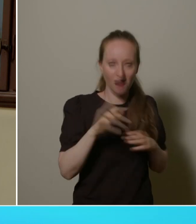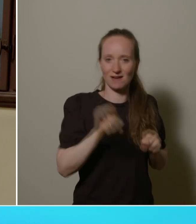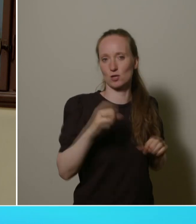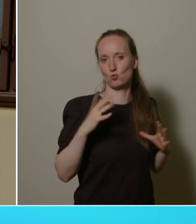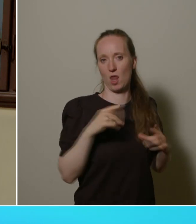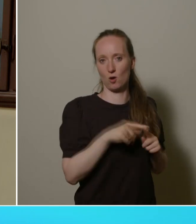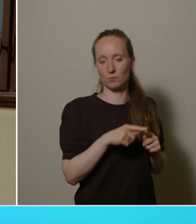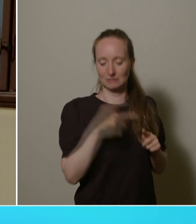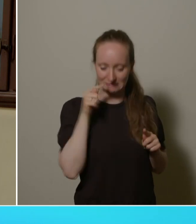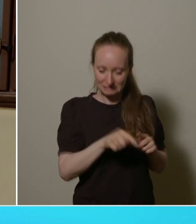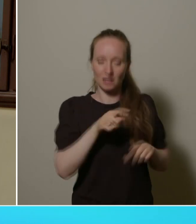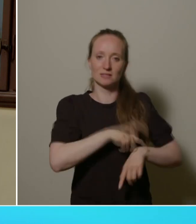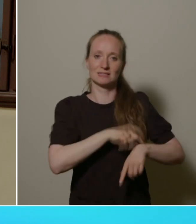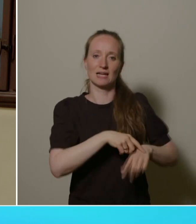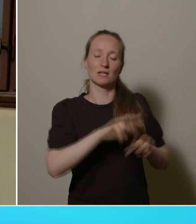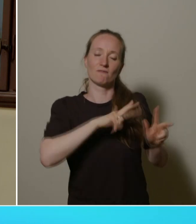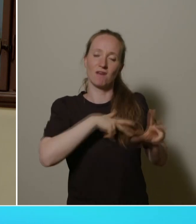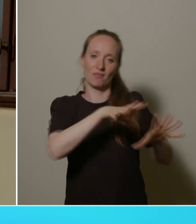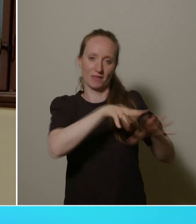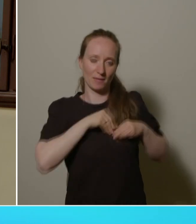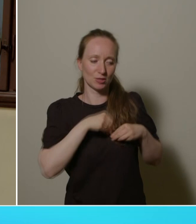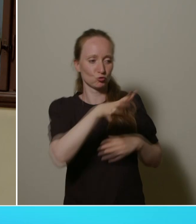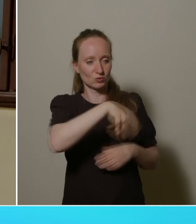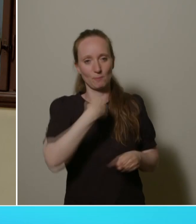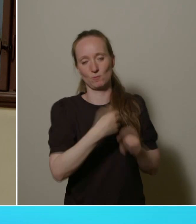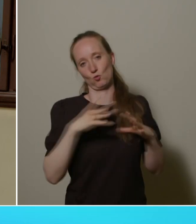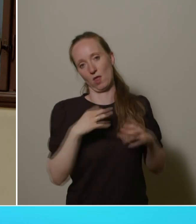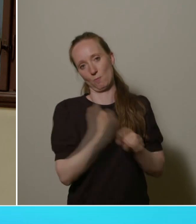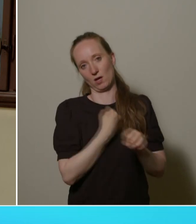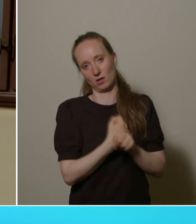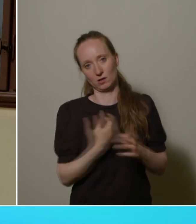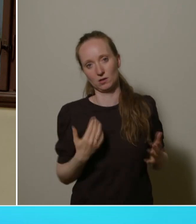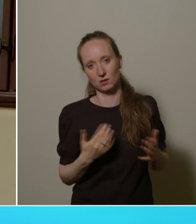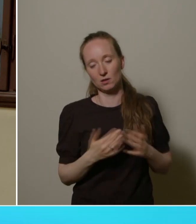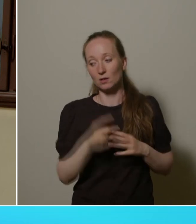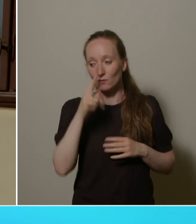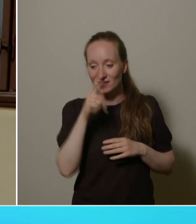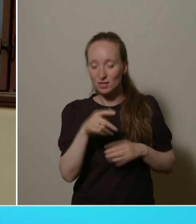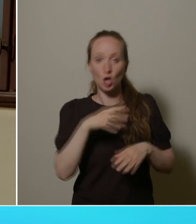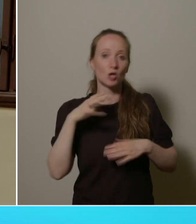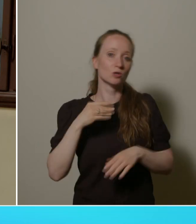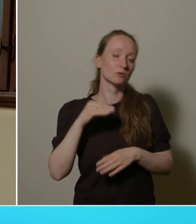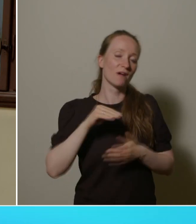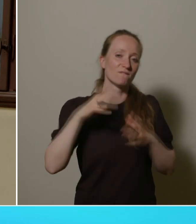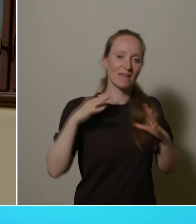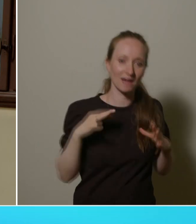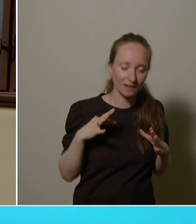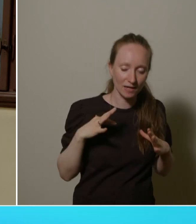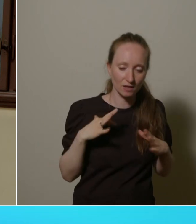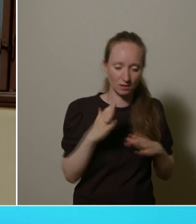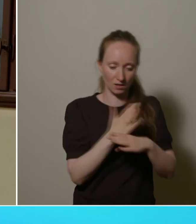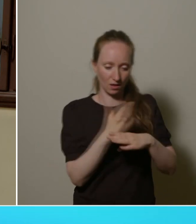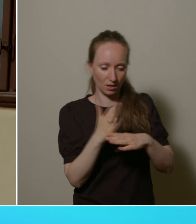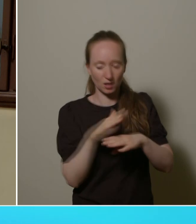da die Zeit hat, mit denen Urlaub zu machen und nicht an Sitzungen teilnehmen muss, wenn